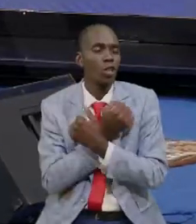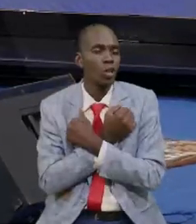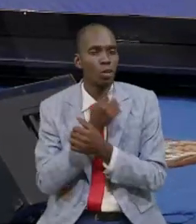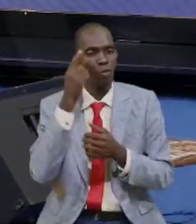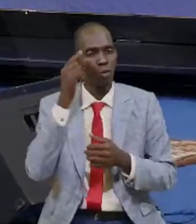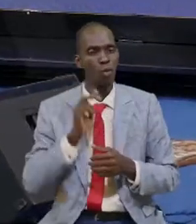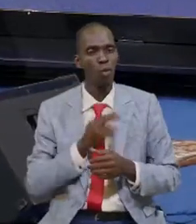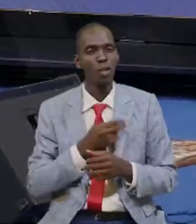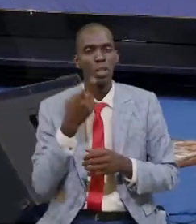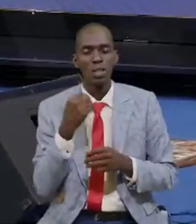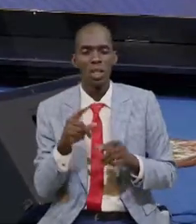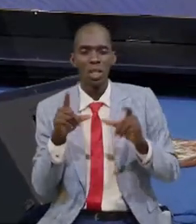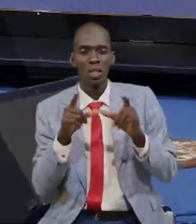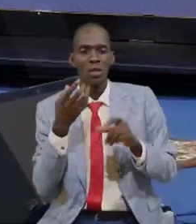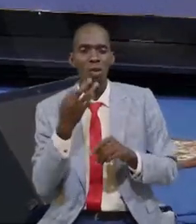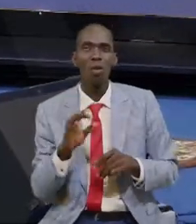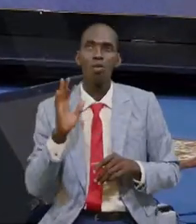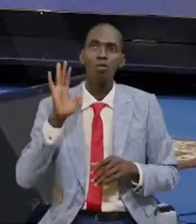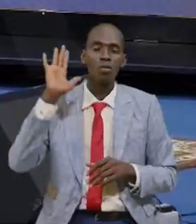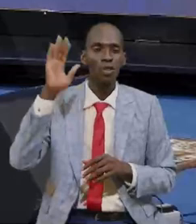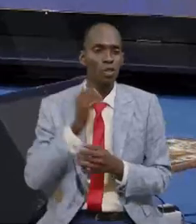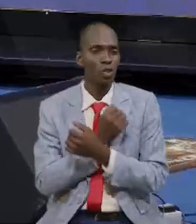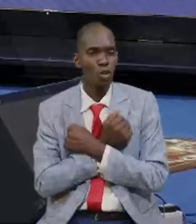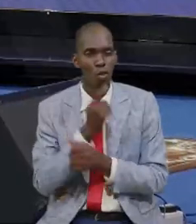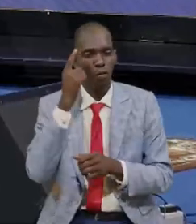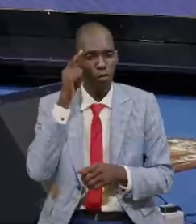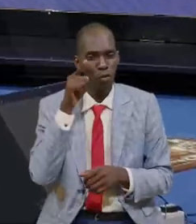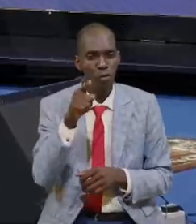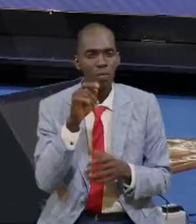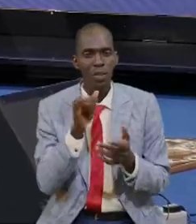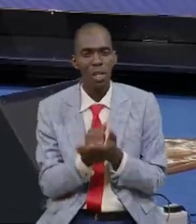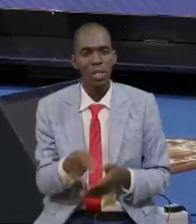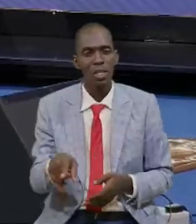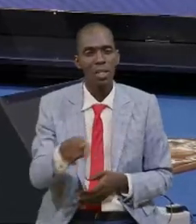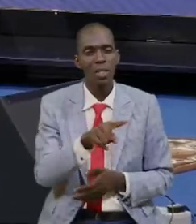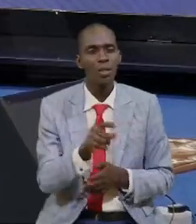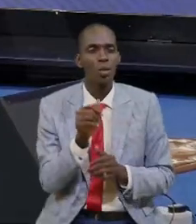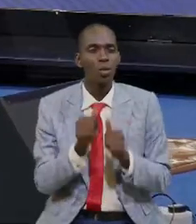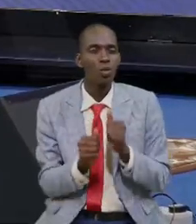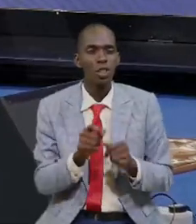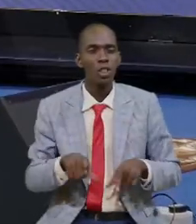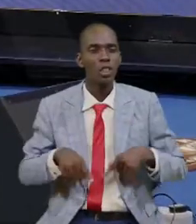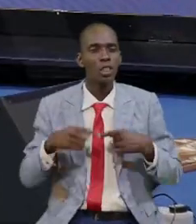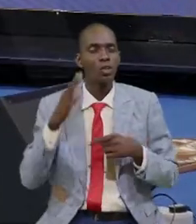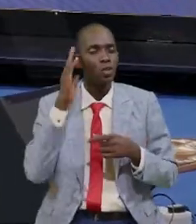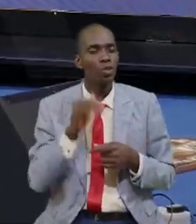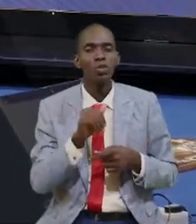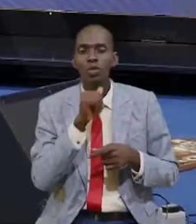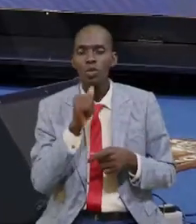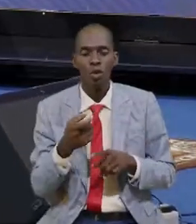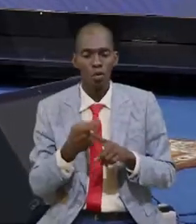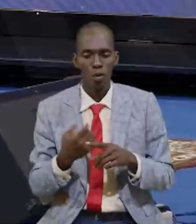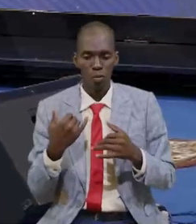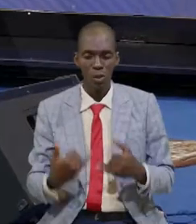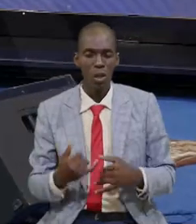C'est le niveau de son amour pour vous. Et afin que ceux qui vivent ne